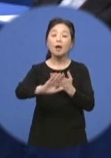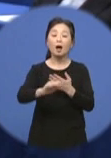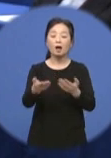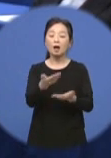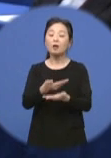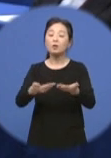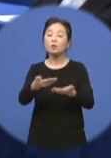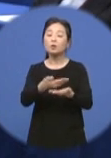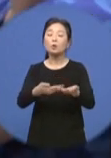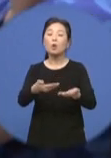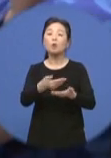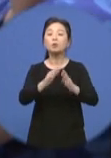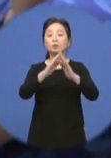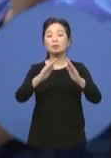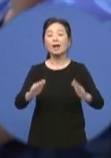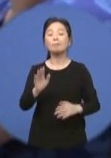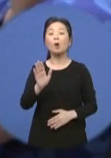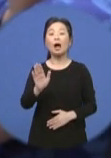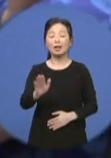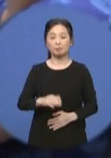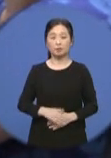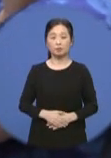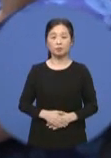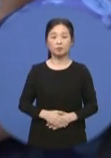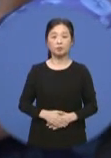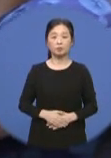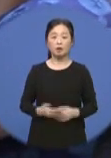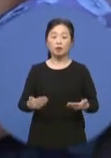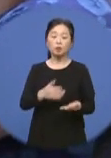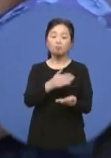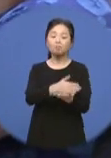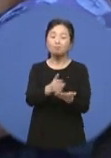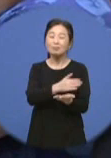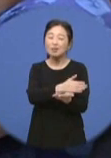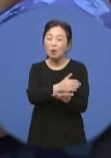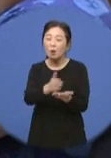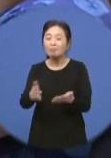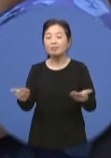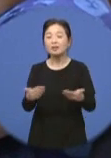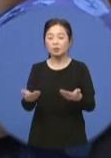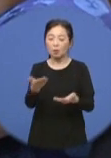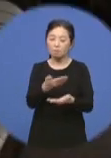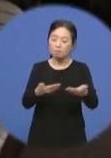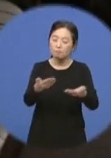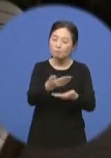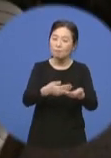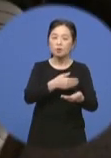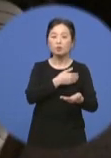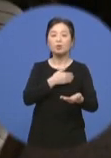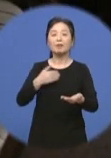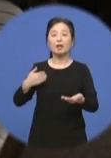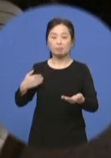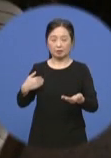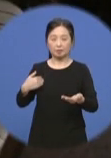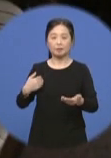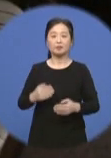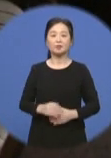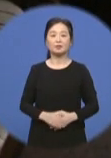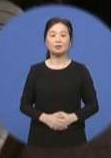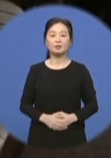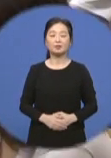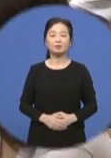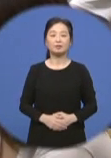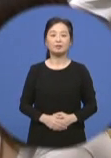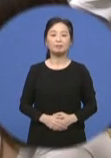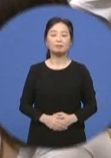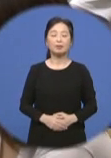も実施しておりまして、いろんな職種の方と交流していただく機会が持てるようになります。また